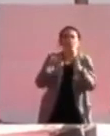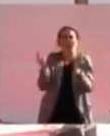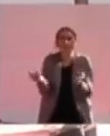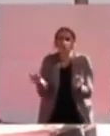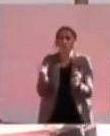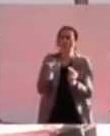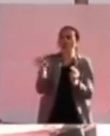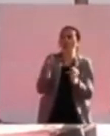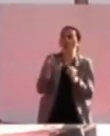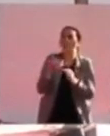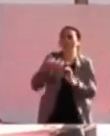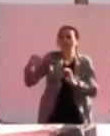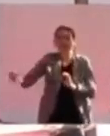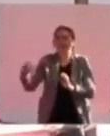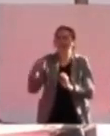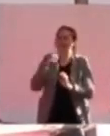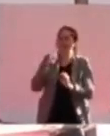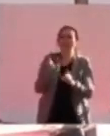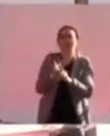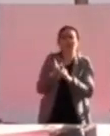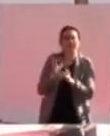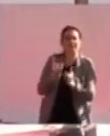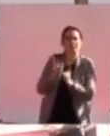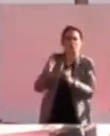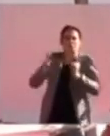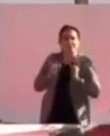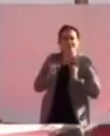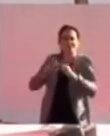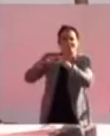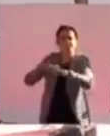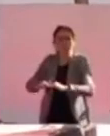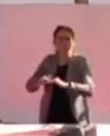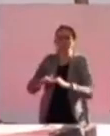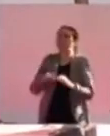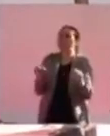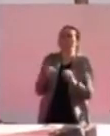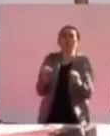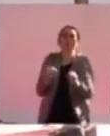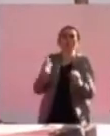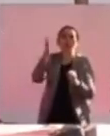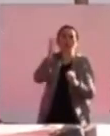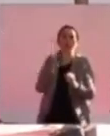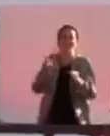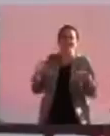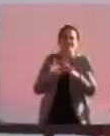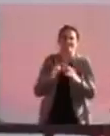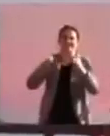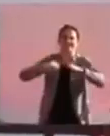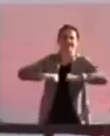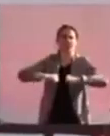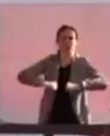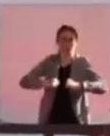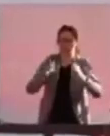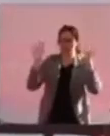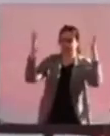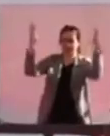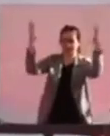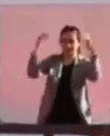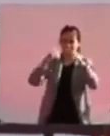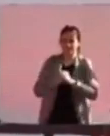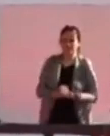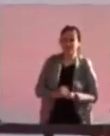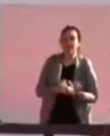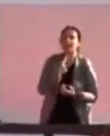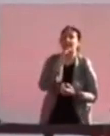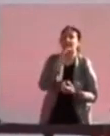che sia un'offerta privata che specula sa seduta a farlo per consentire a chi lavora di fano